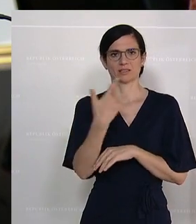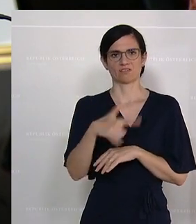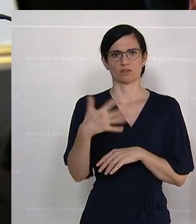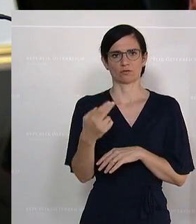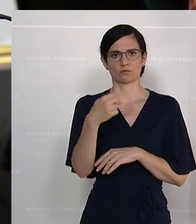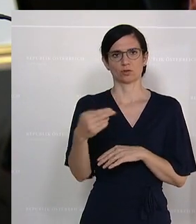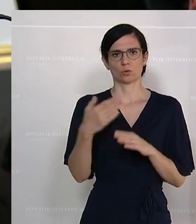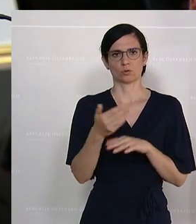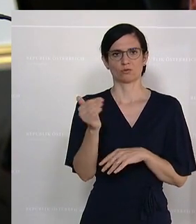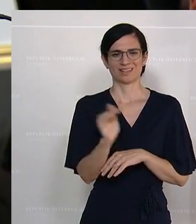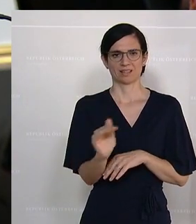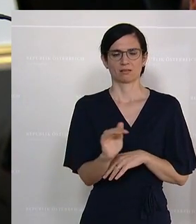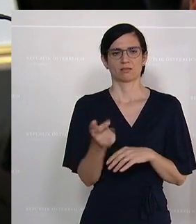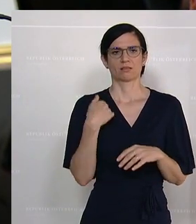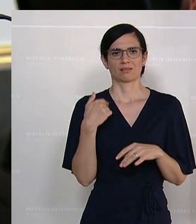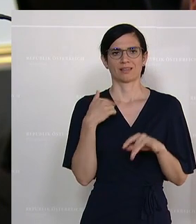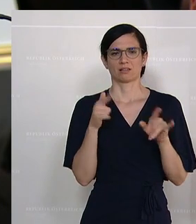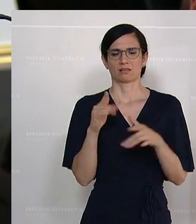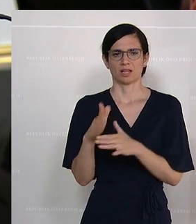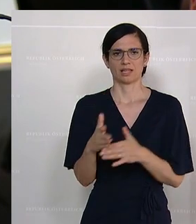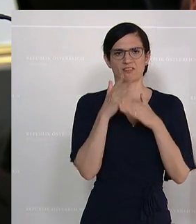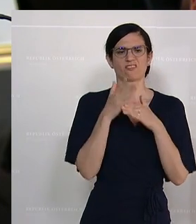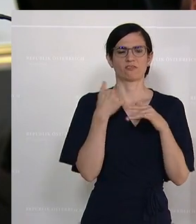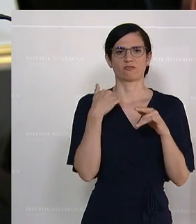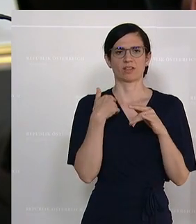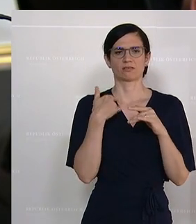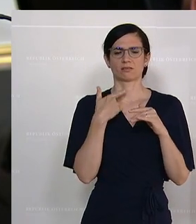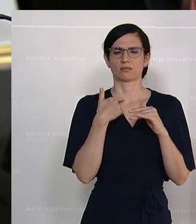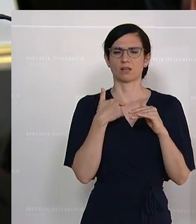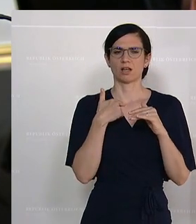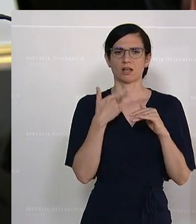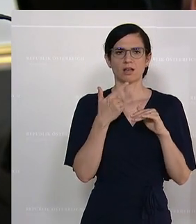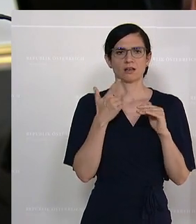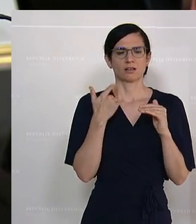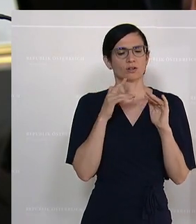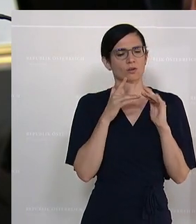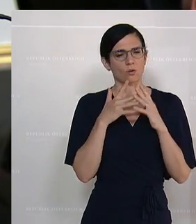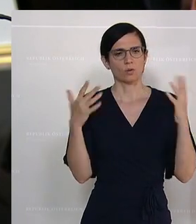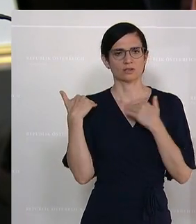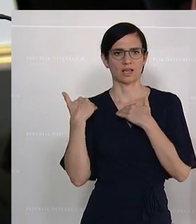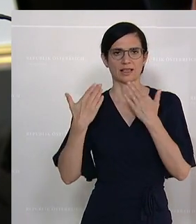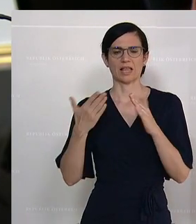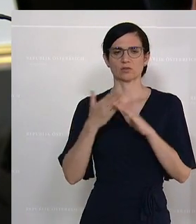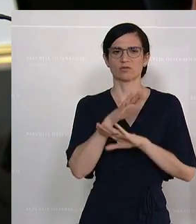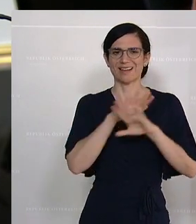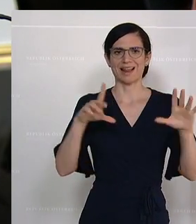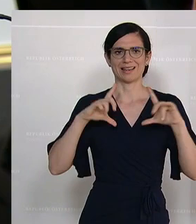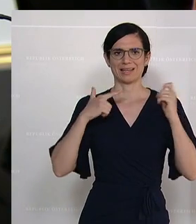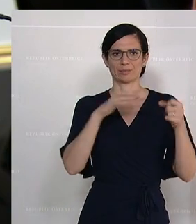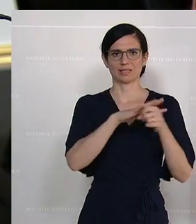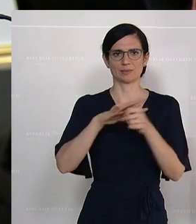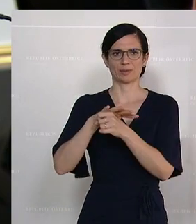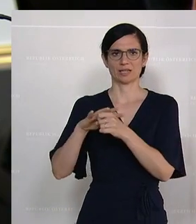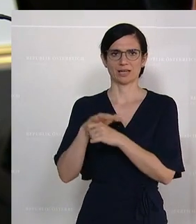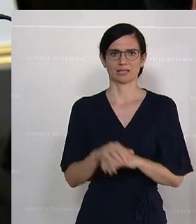kinder das wird abhilfe schaffen dass dieser breite entlastung weil ihm die teuerung mittlerweile auch in allen lebensbereichen angekommen ist und wir was dagegen